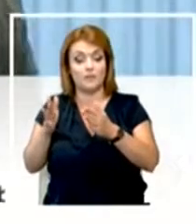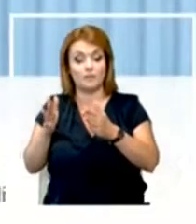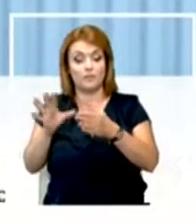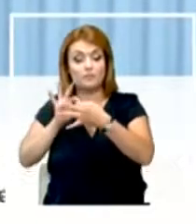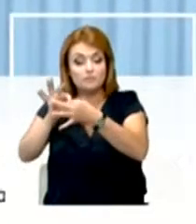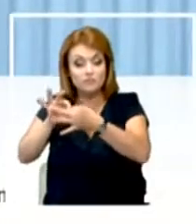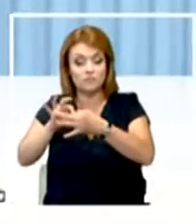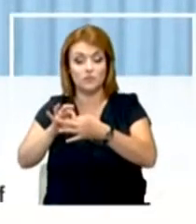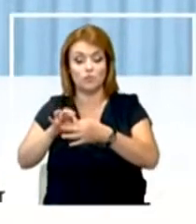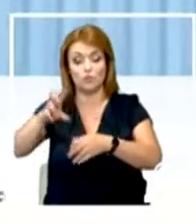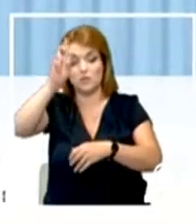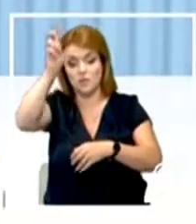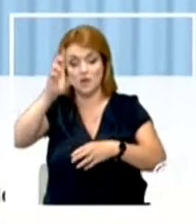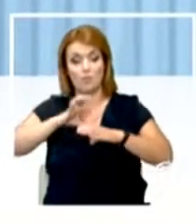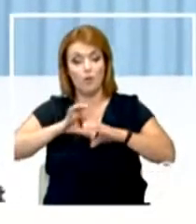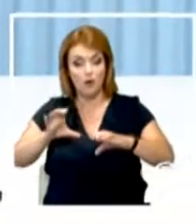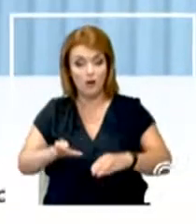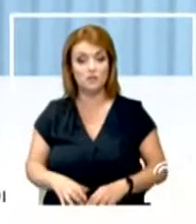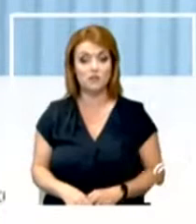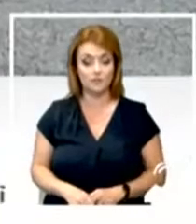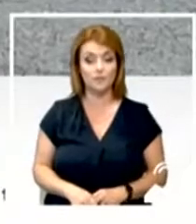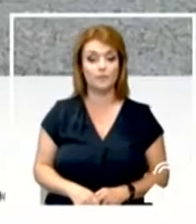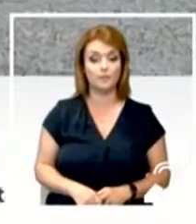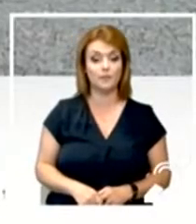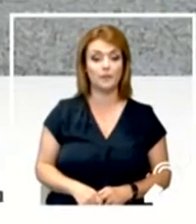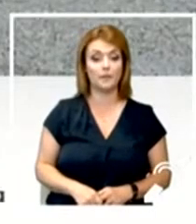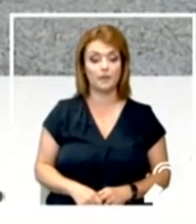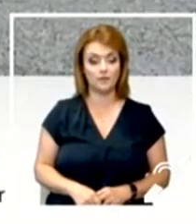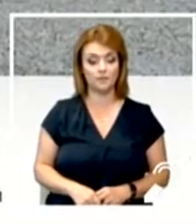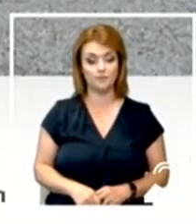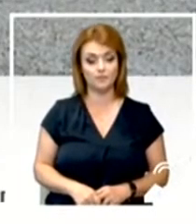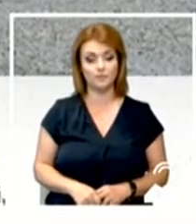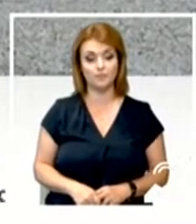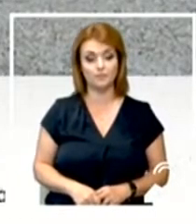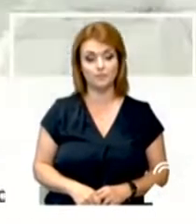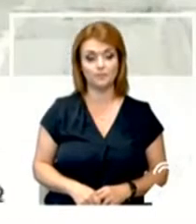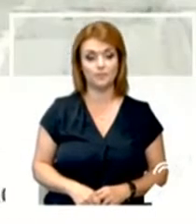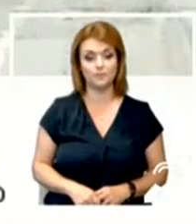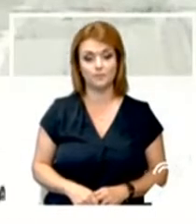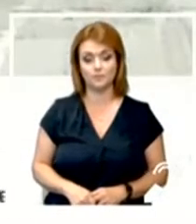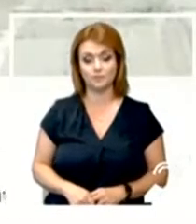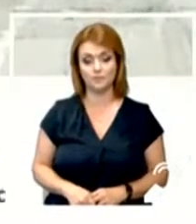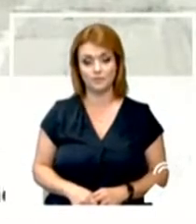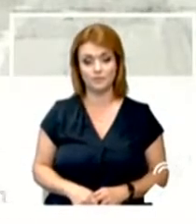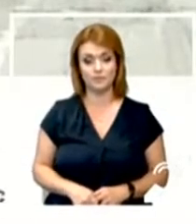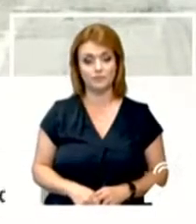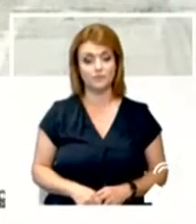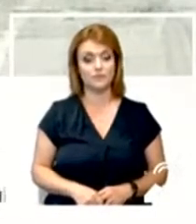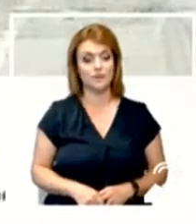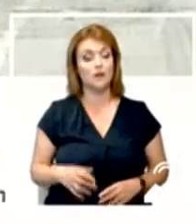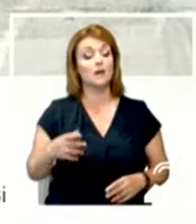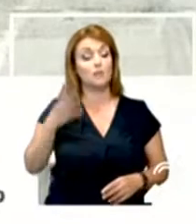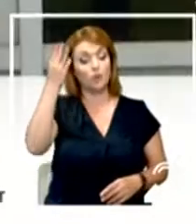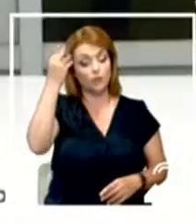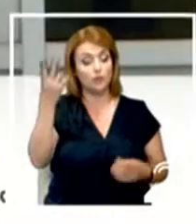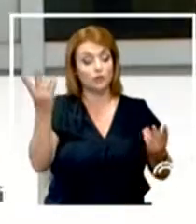integritatea teritorială a Republicii Moldova, care să aibă în centru Statele Unite, o relație mult